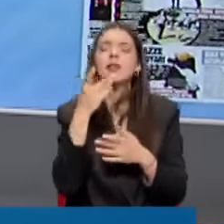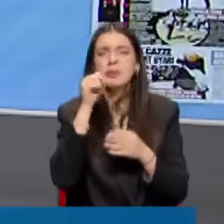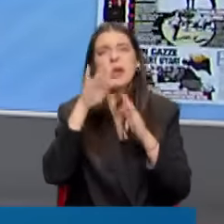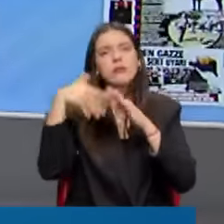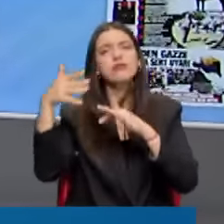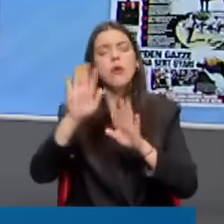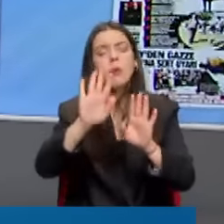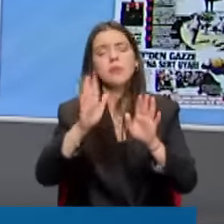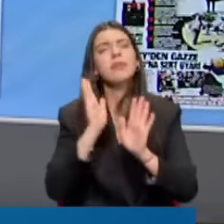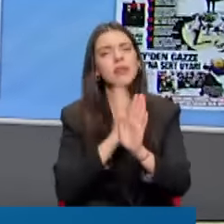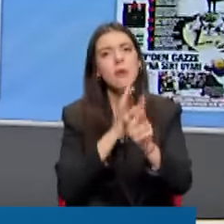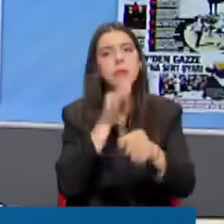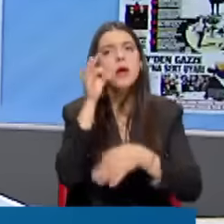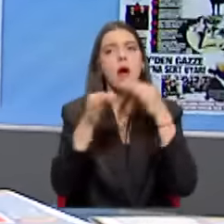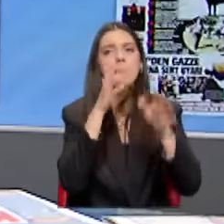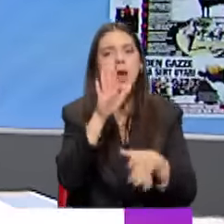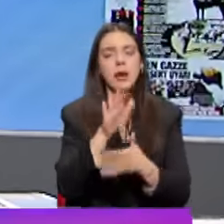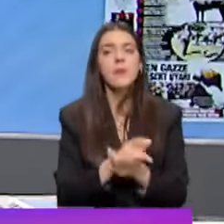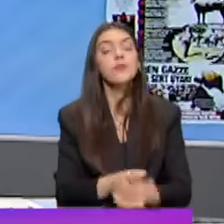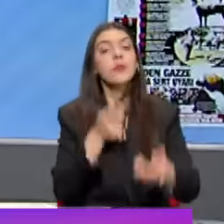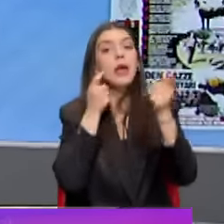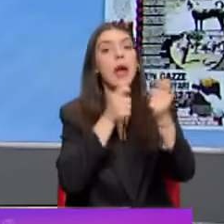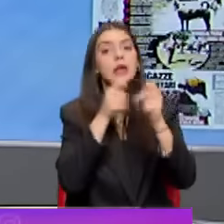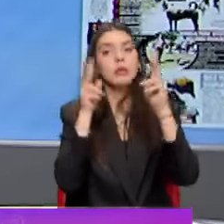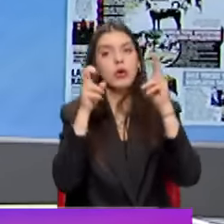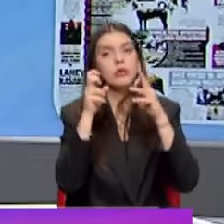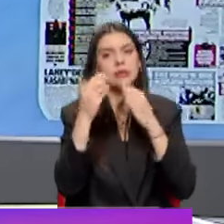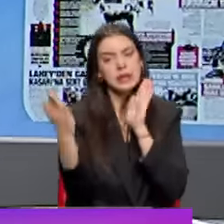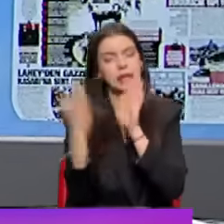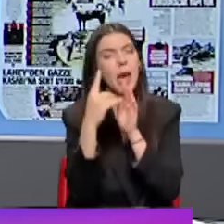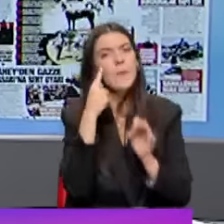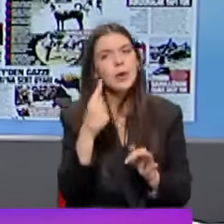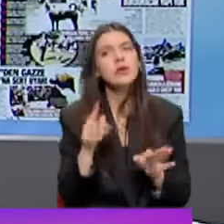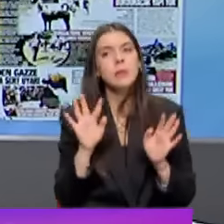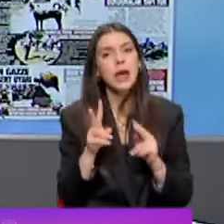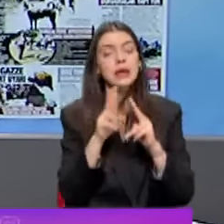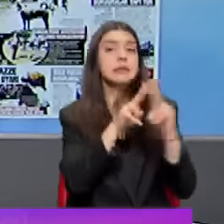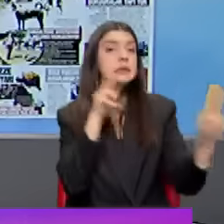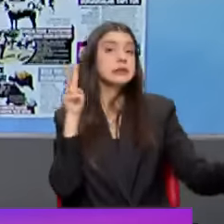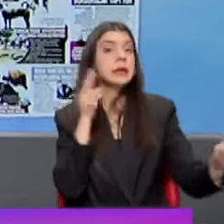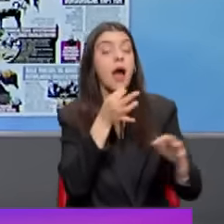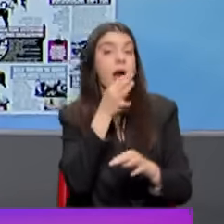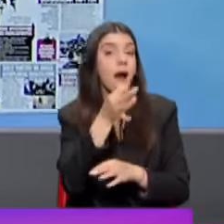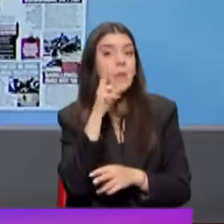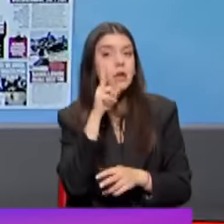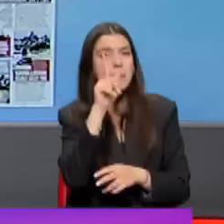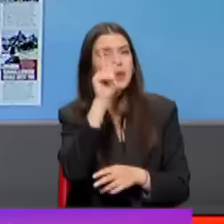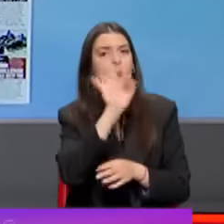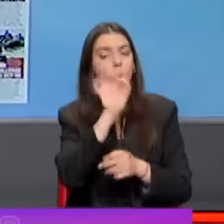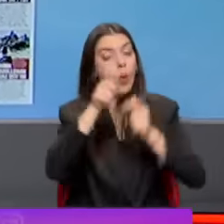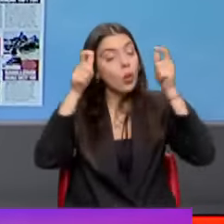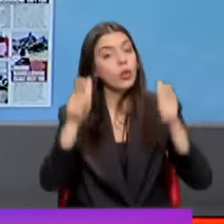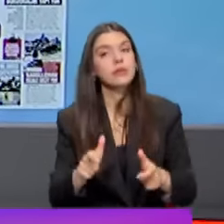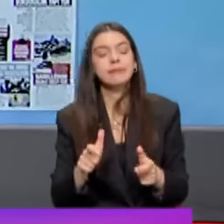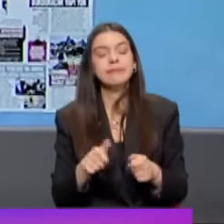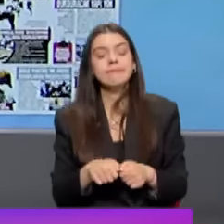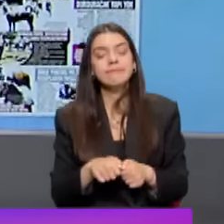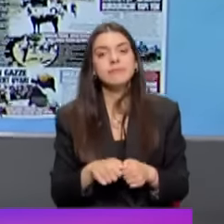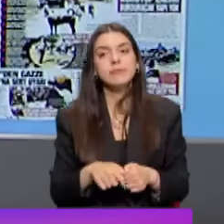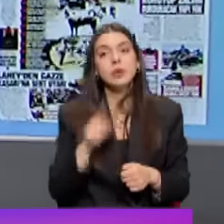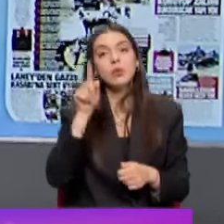devam edelim haberle eğitim meselesine yakından bakacağız ama yine sıradaki haberde de bir okuldayız Eee Bu kez